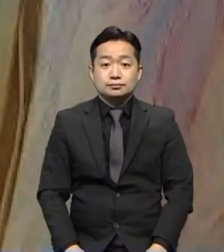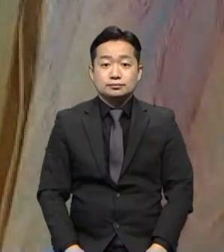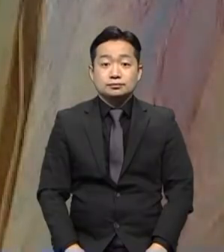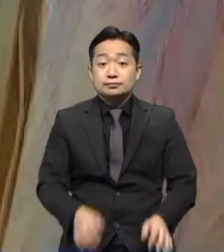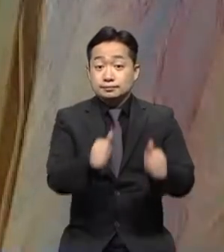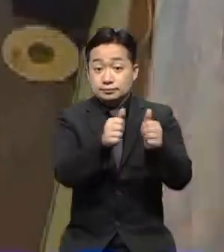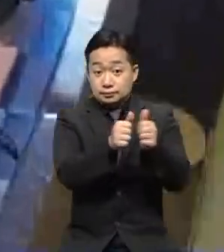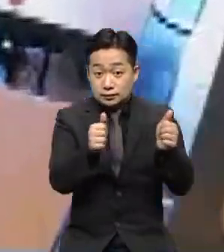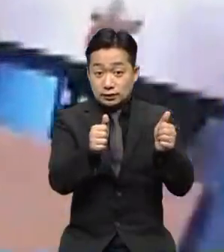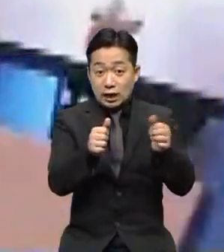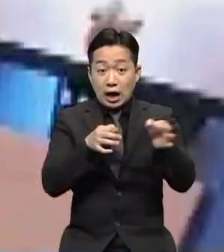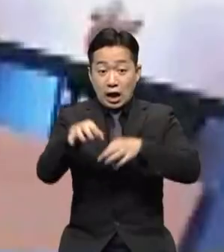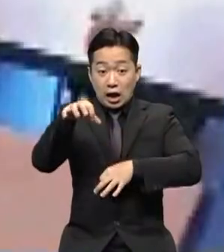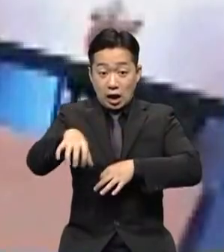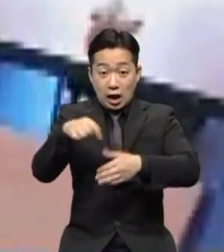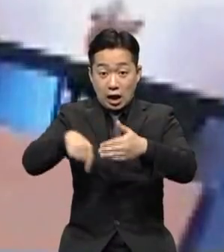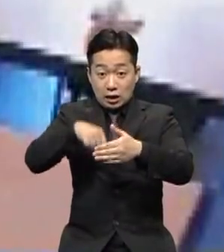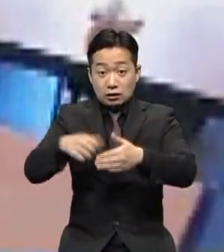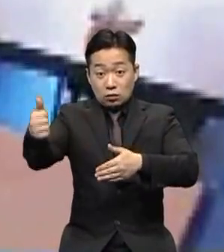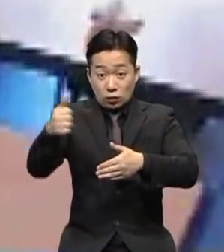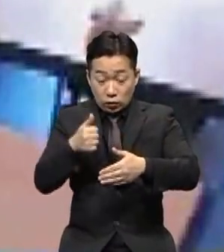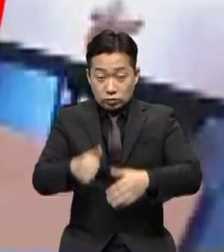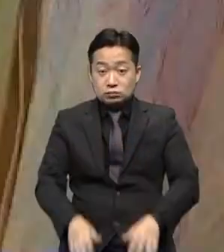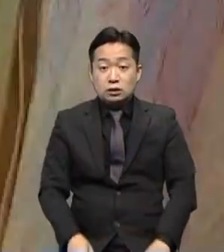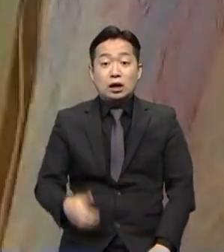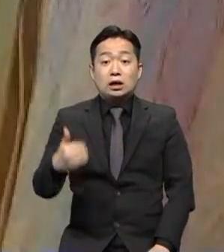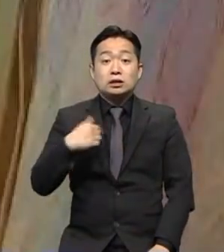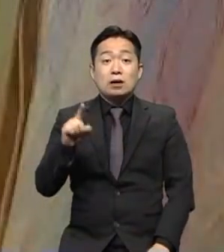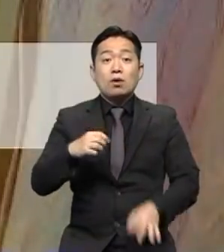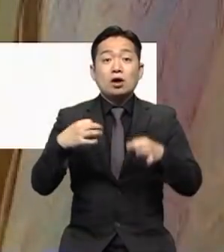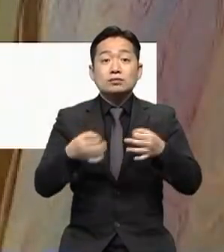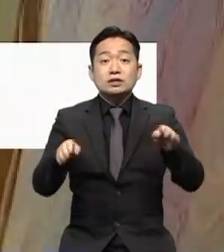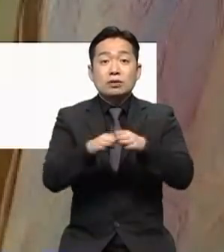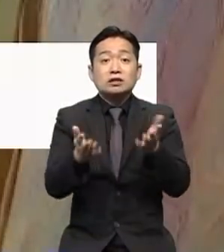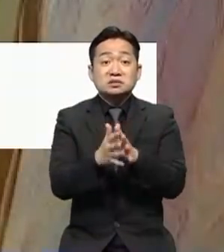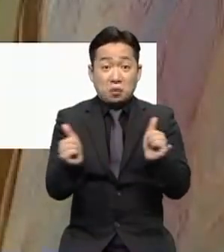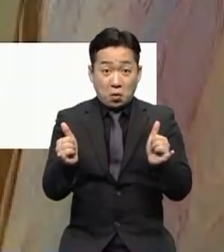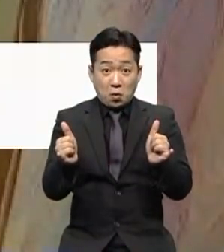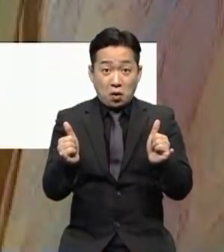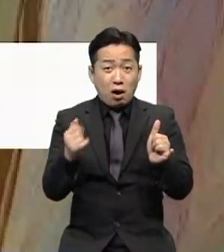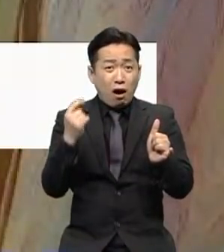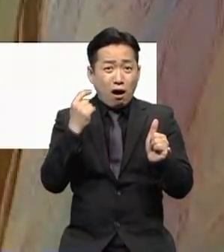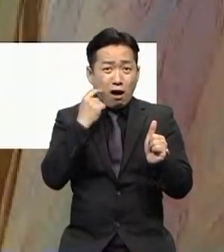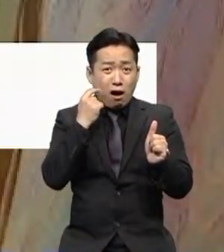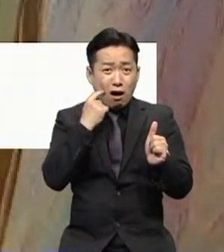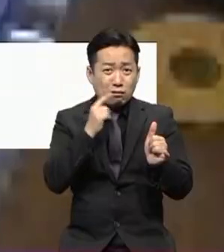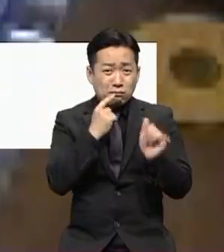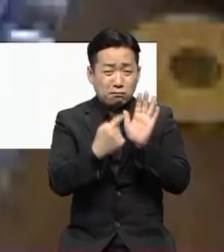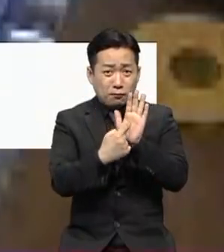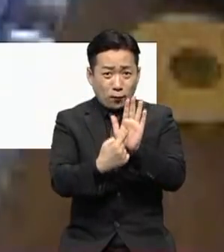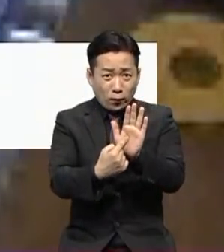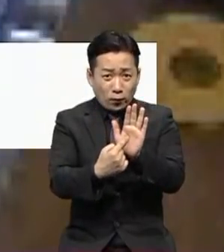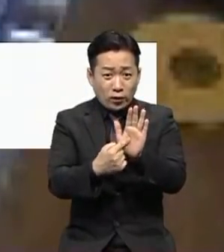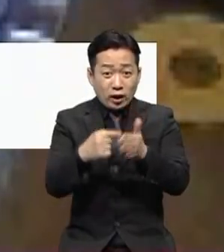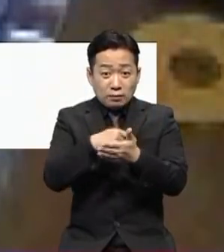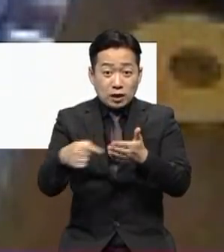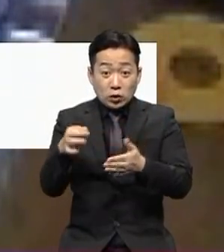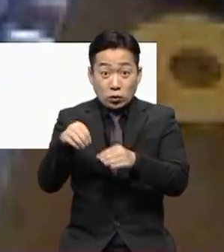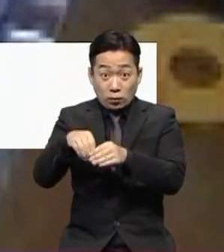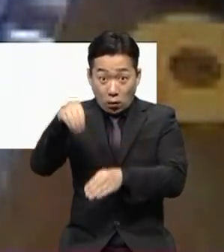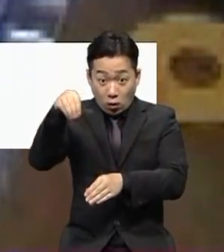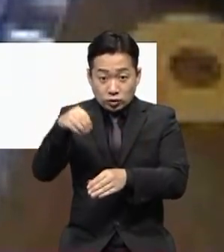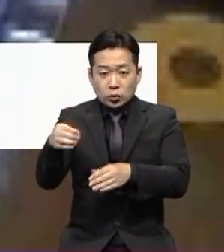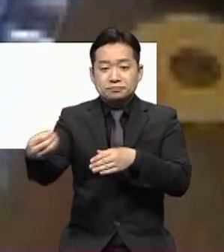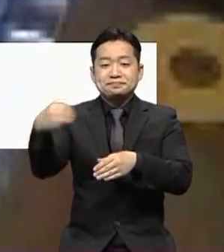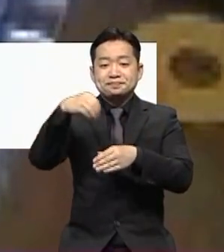한 남성이 가게 안으로 들어옵니다. 자신을 금융기관 직원이라고 사칭한 이 남성. 피해자가 미리 뽑아둔